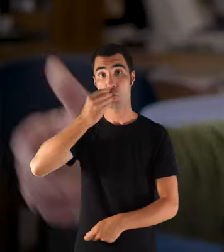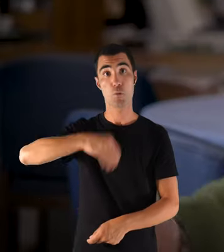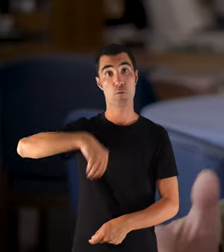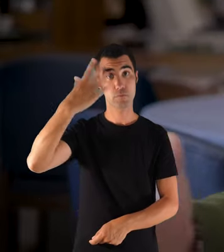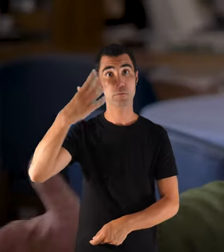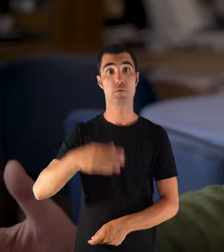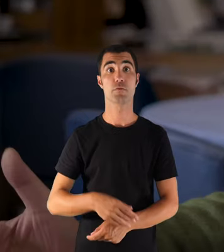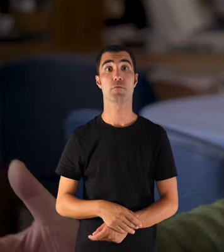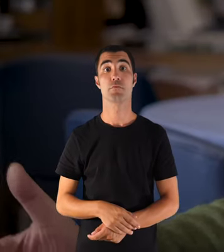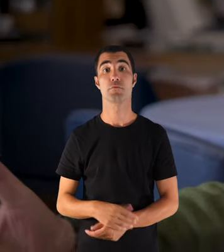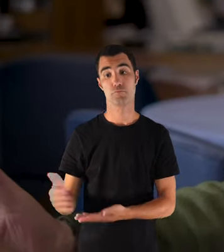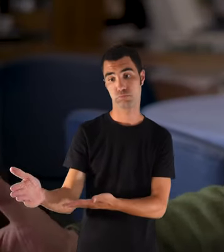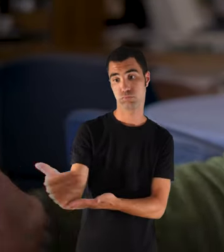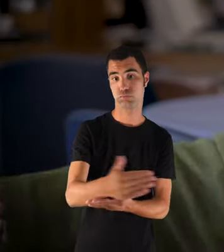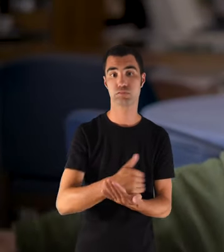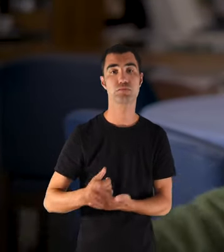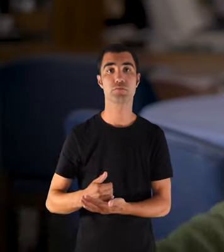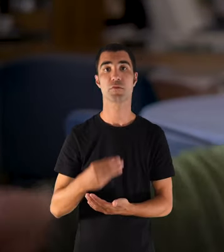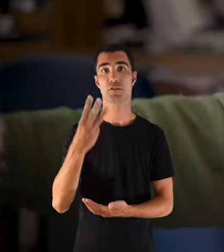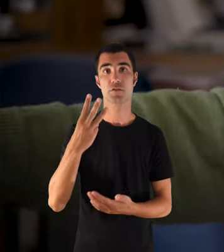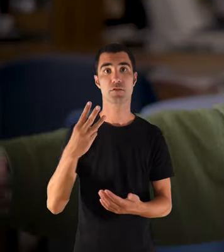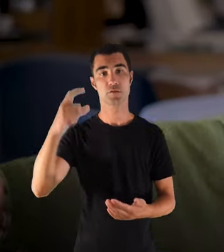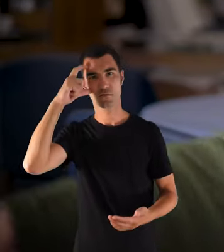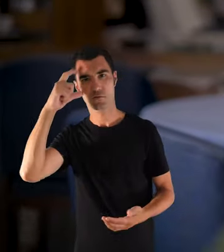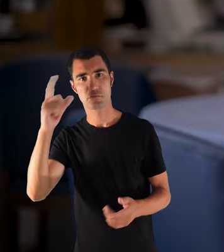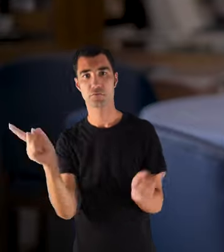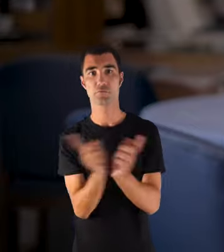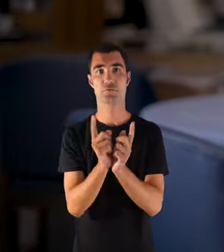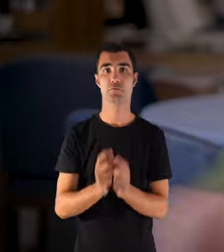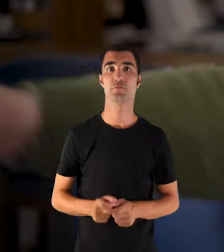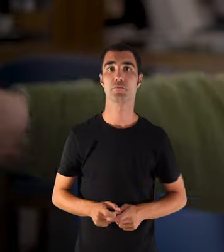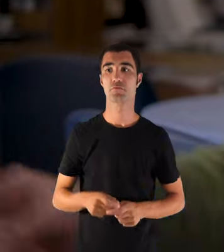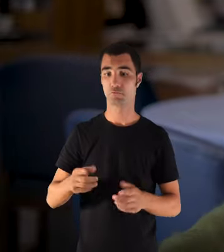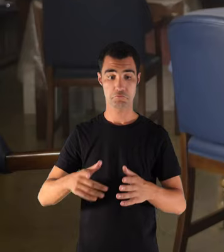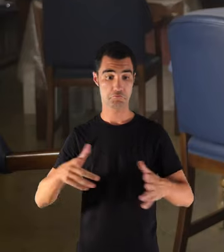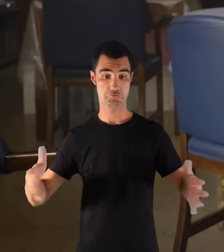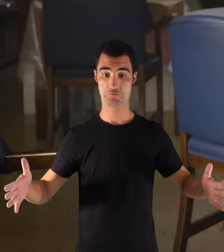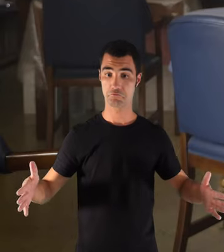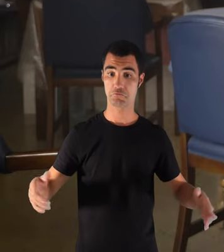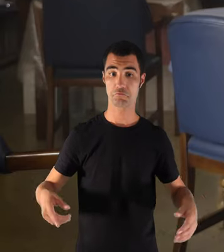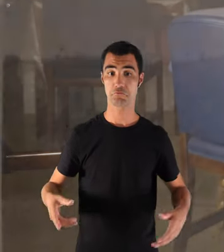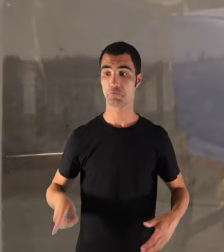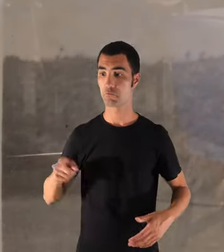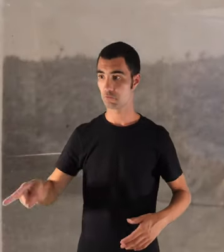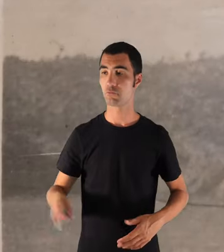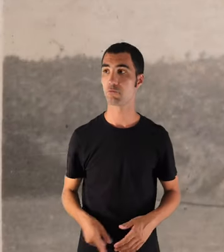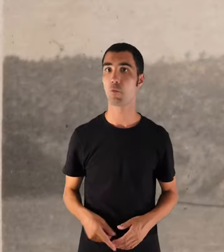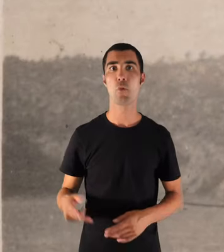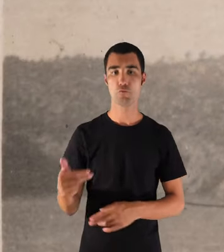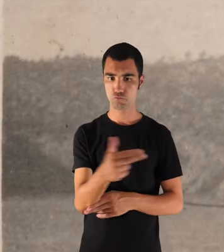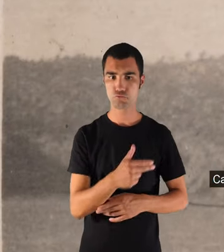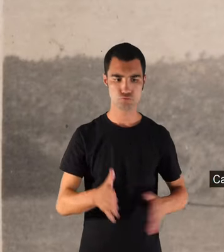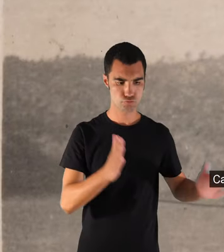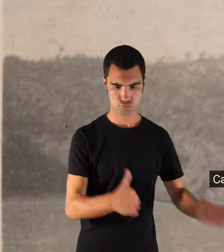va posar una vagoneta, que deien, Pantura tenia el caixer llargari, podia dur bastant de